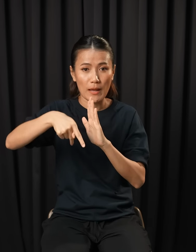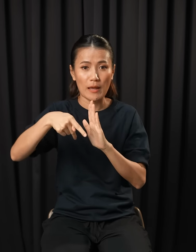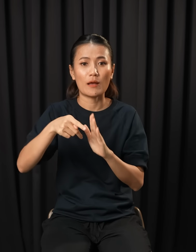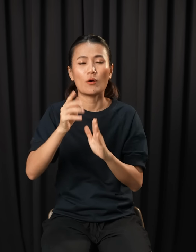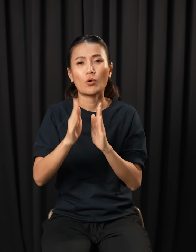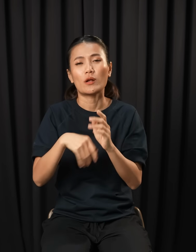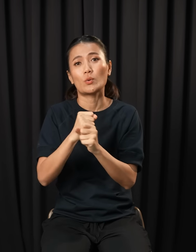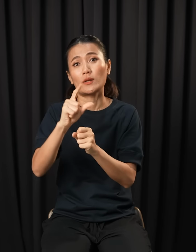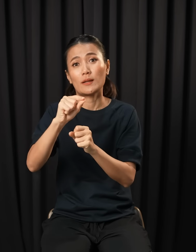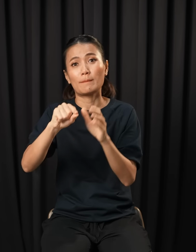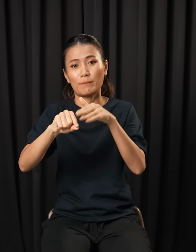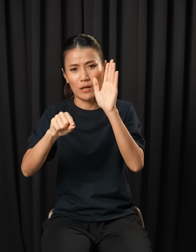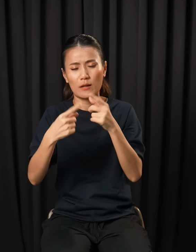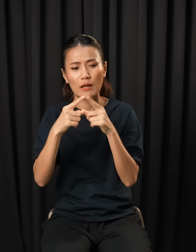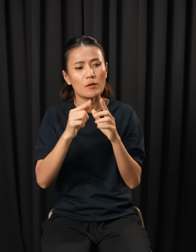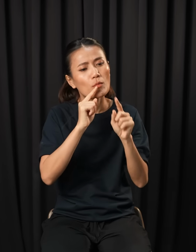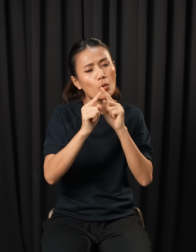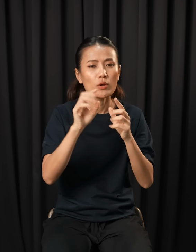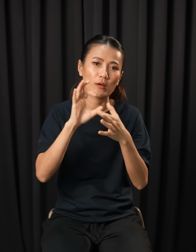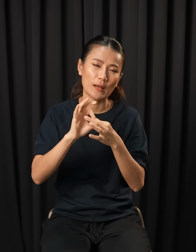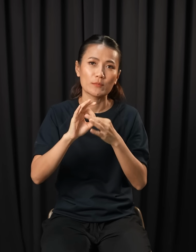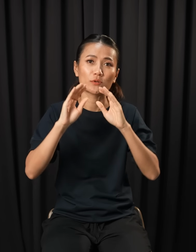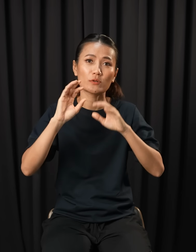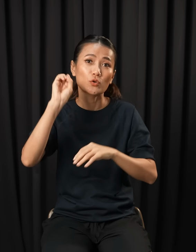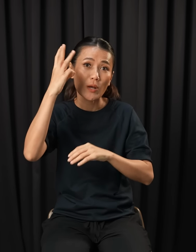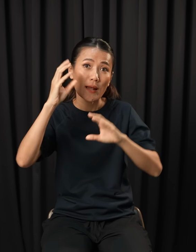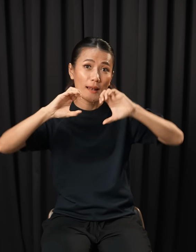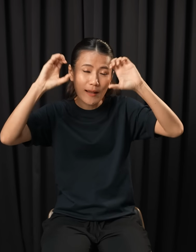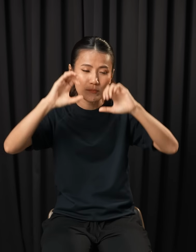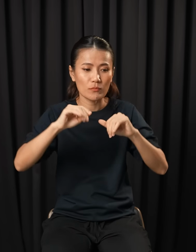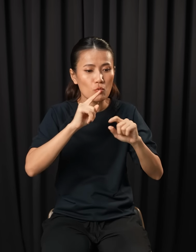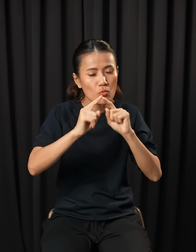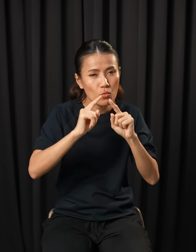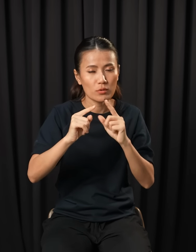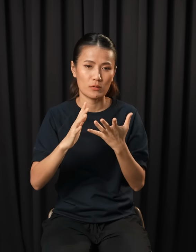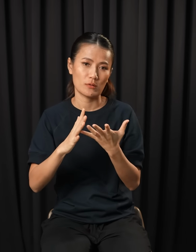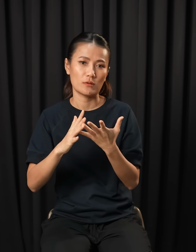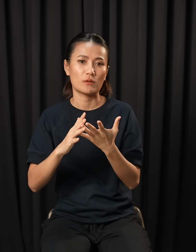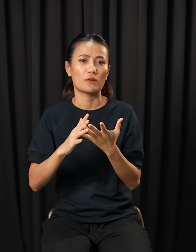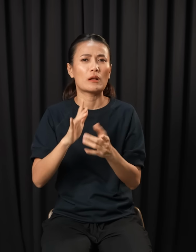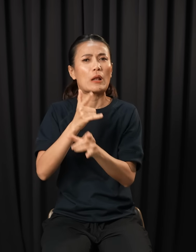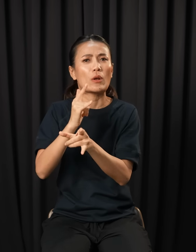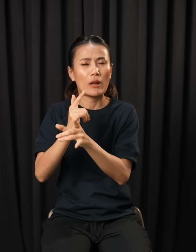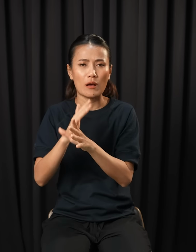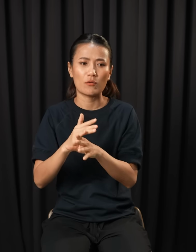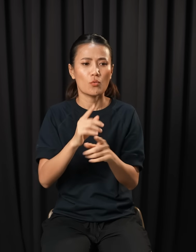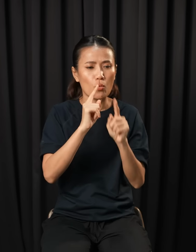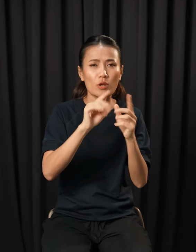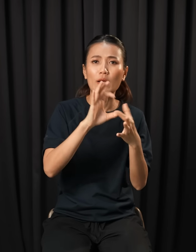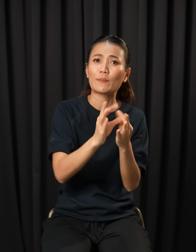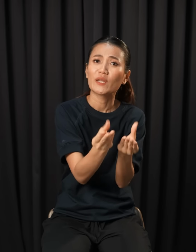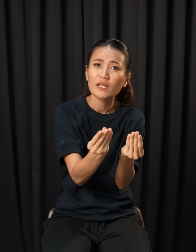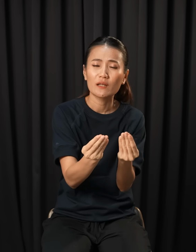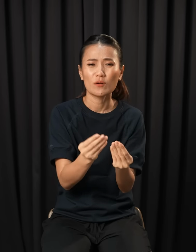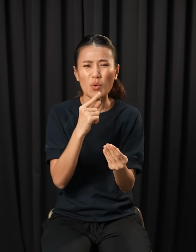ะเดียวกันลำปางแม่ฮ่องสอนแพร่นี่คือ Silent Generation เกิน20ทั้งนั้นแต่ว่าพอเราไปพูดกับเขาเรื่องเกี่ยวกับรัฐสวัสดิการพูดกับ